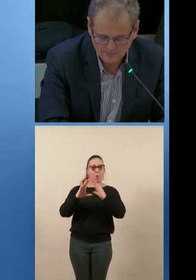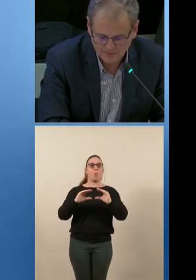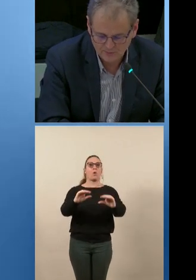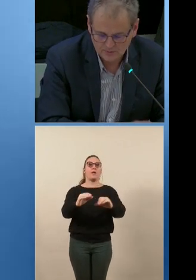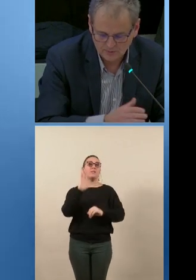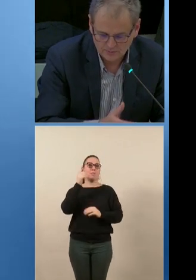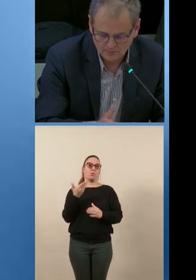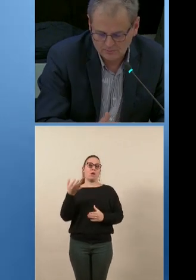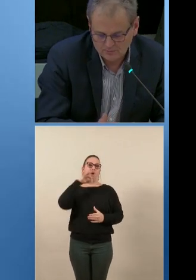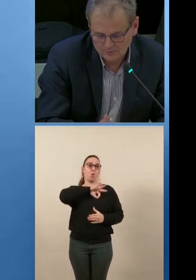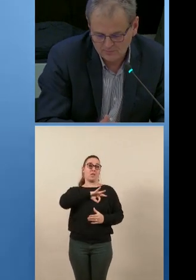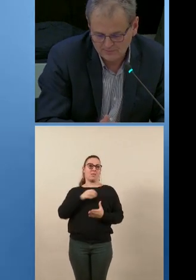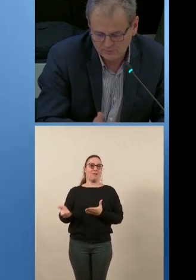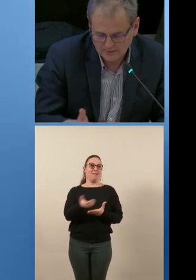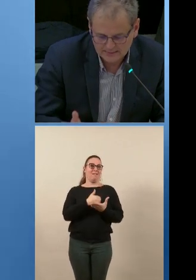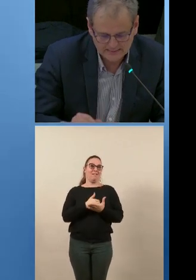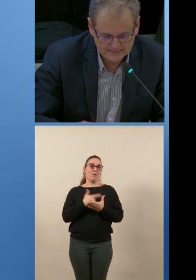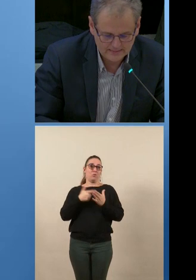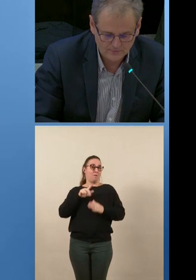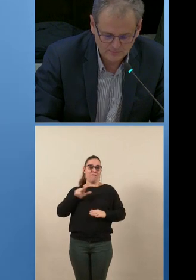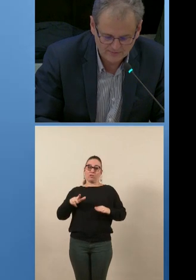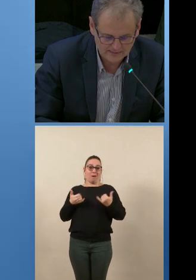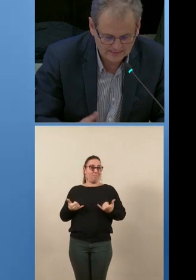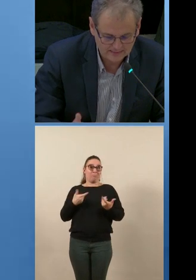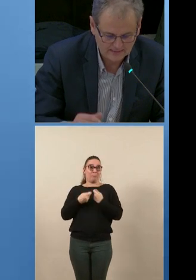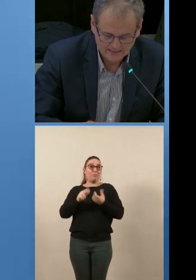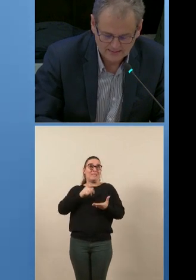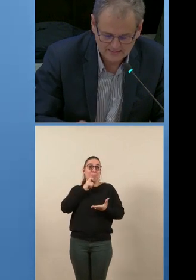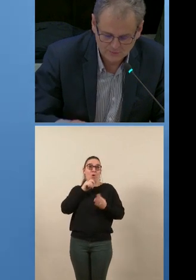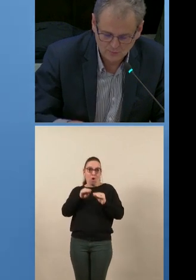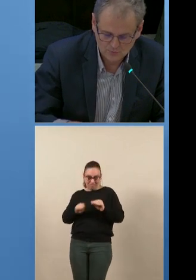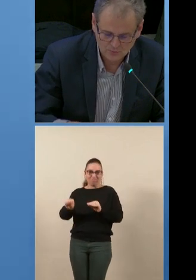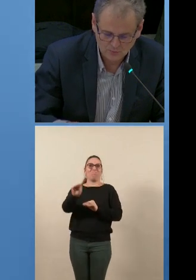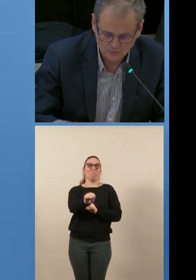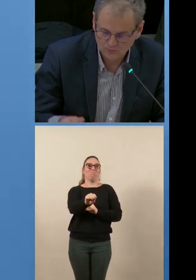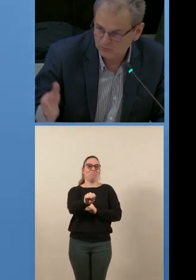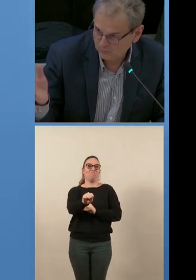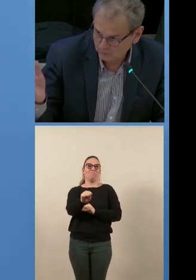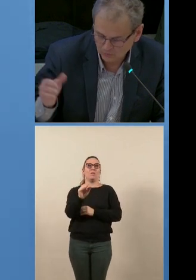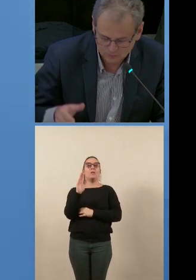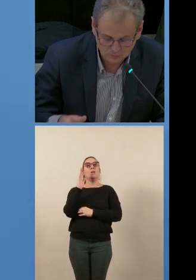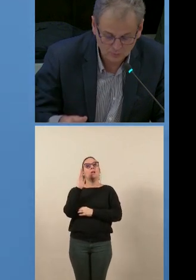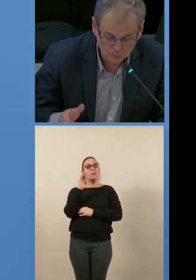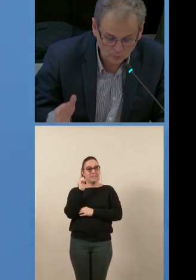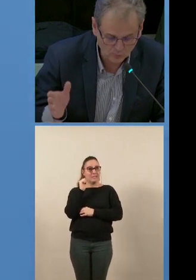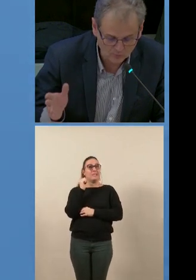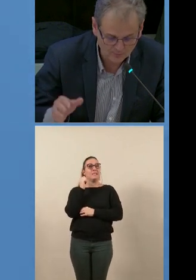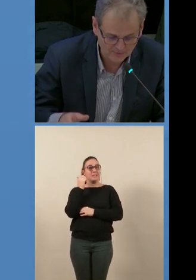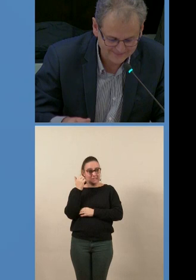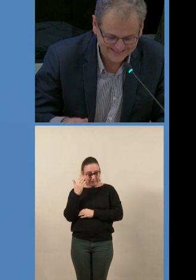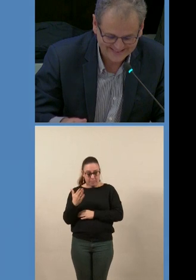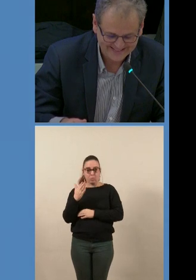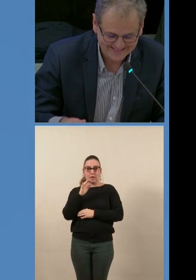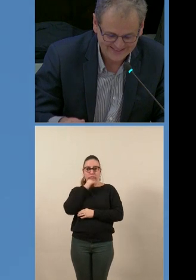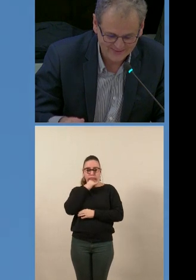la recette prévue en 2023 à l'année 2024 et c'est ce ce dont nous tenons tenons compte